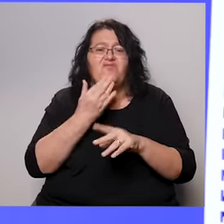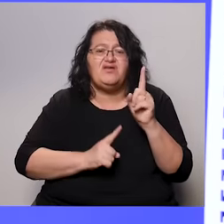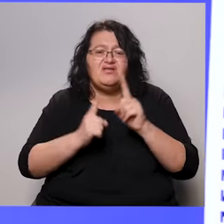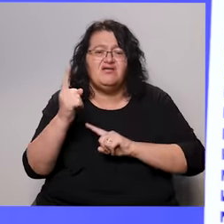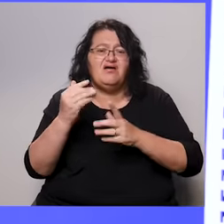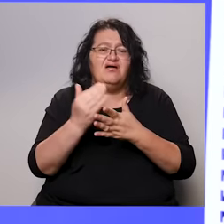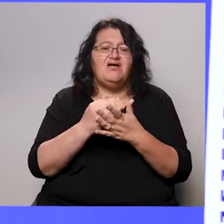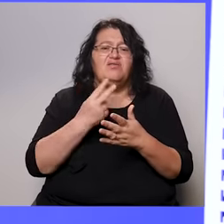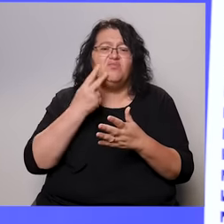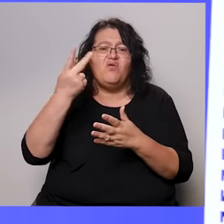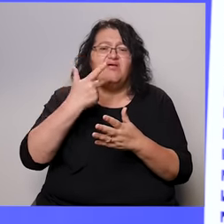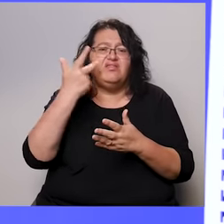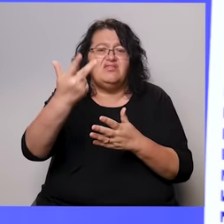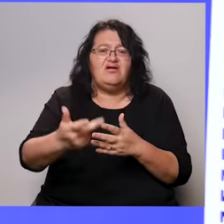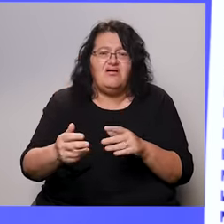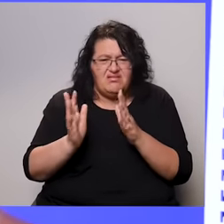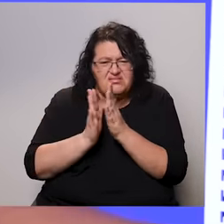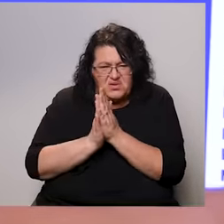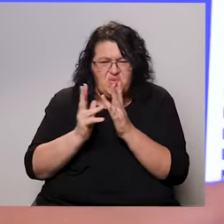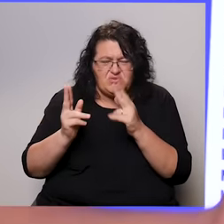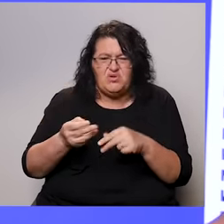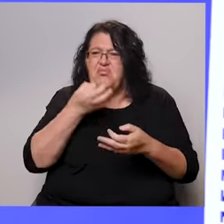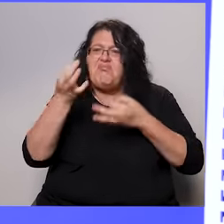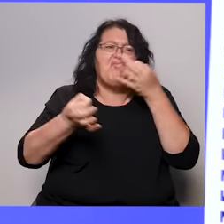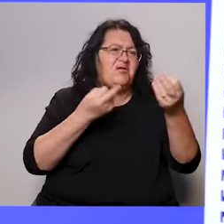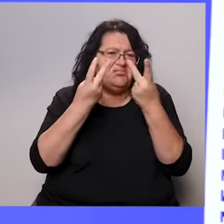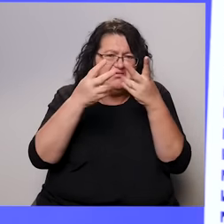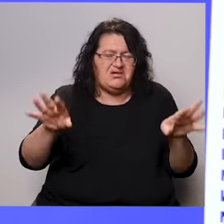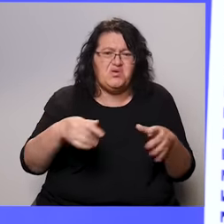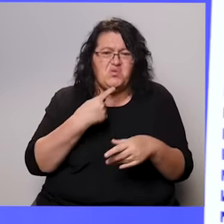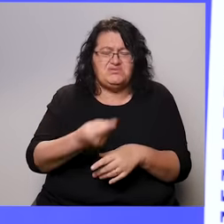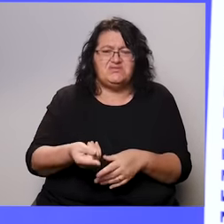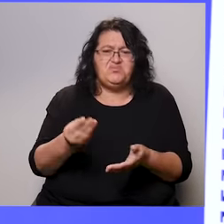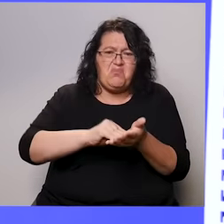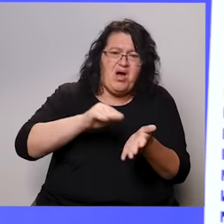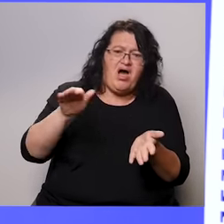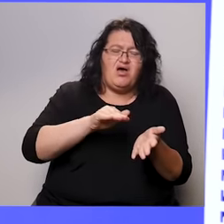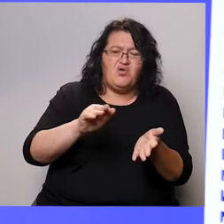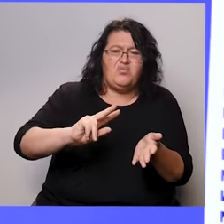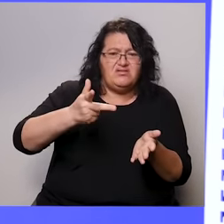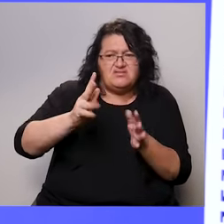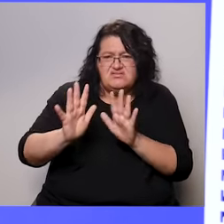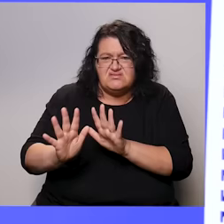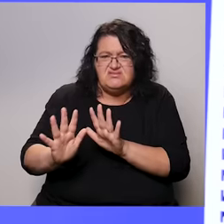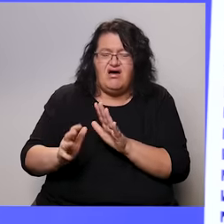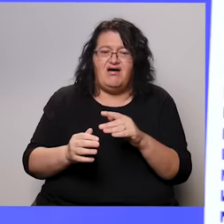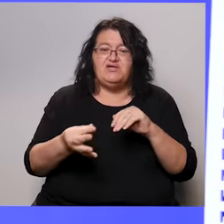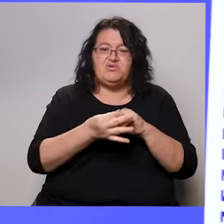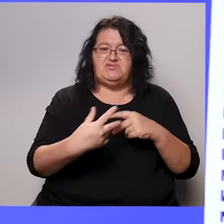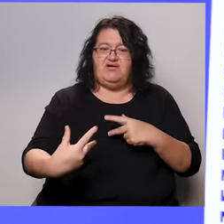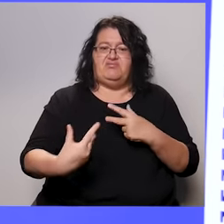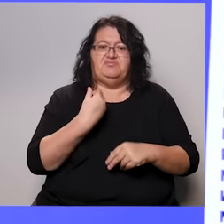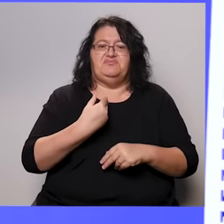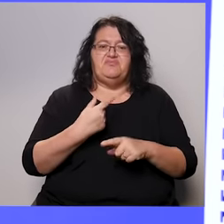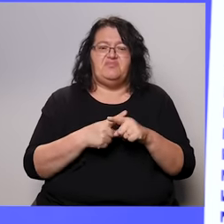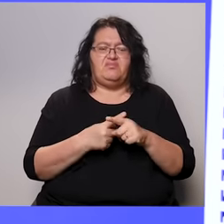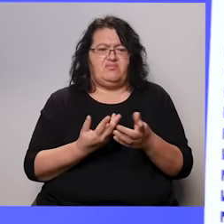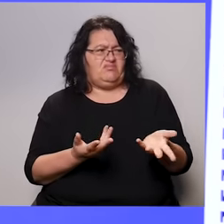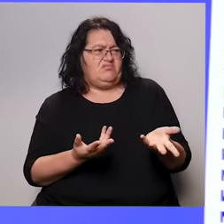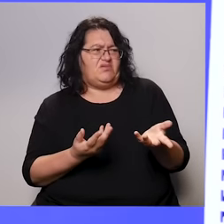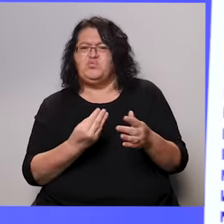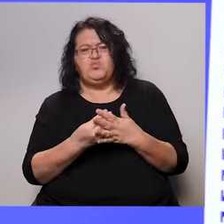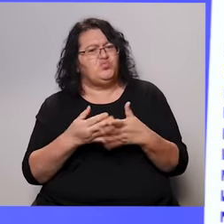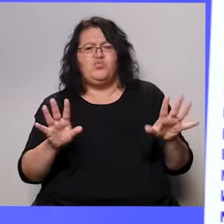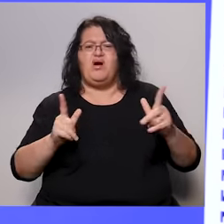fie poate peste 2-3 ani, tu începi acum să trâmbițezi că o să ai copil, stai, acum mă oprea aia pe mine. I-a zis, nu, mai